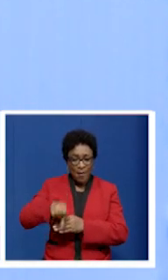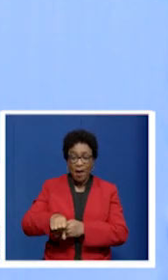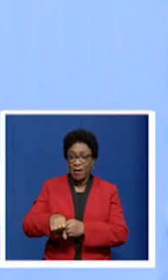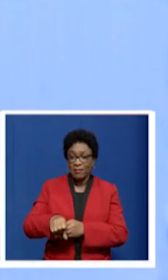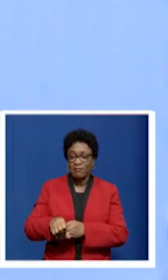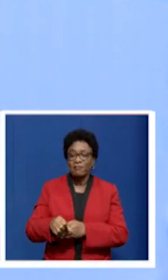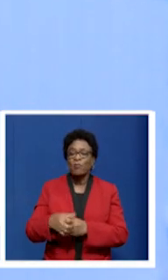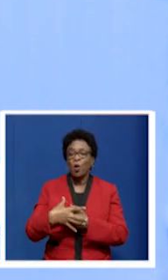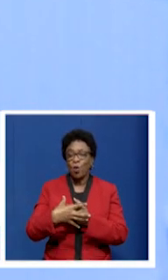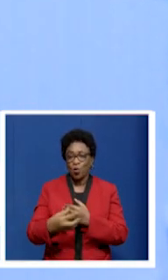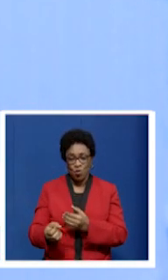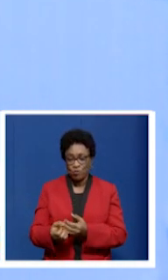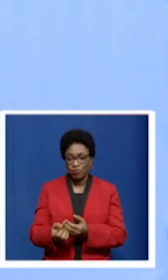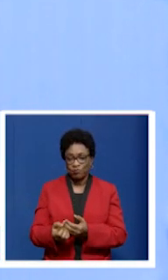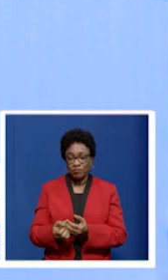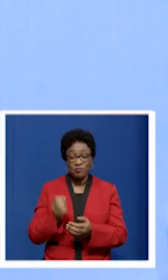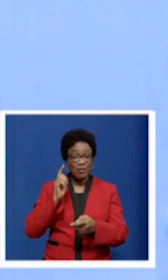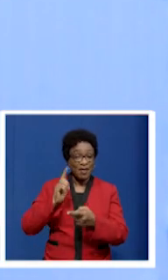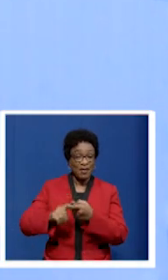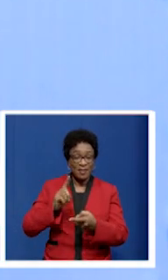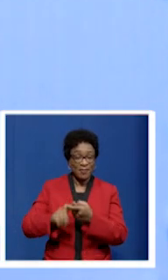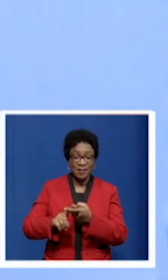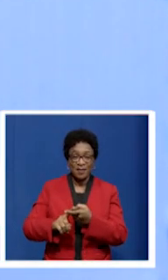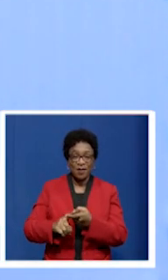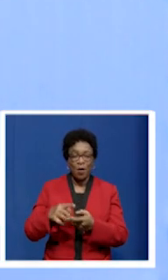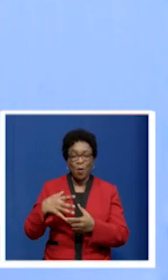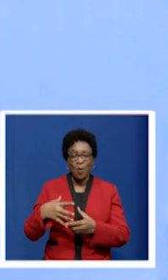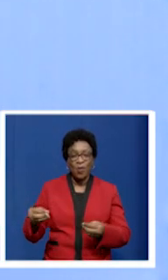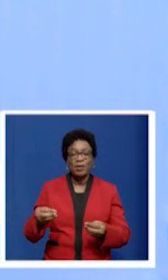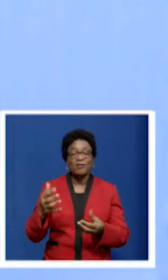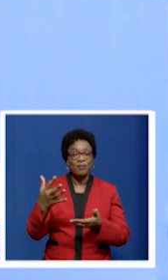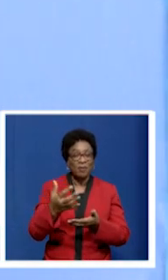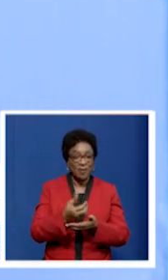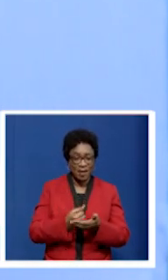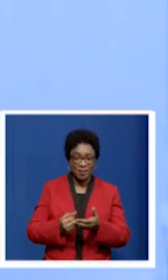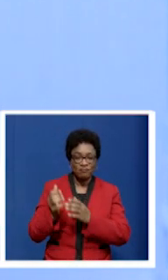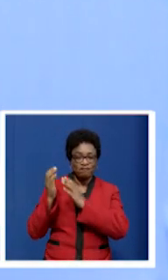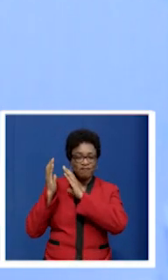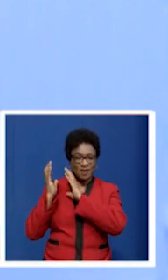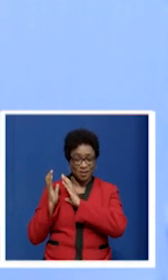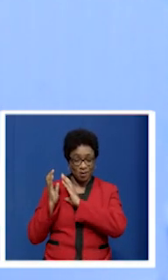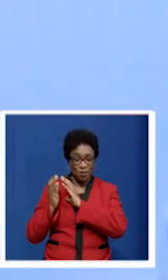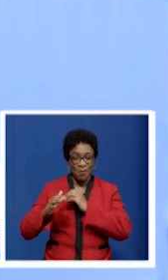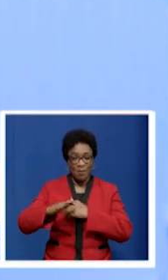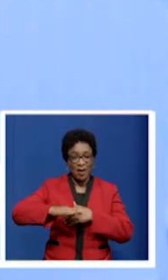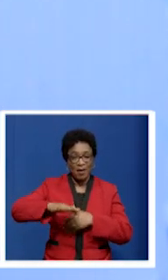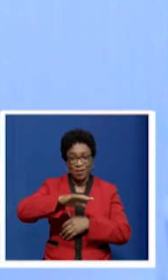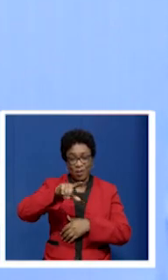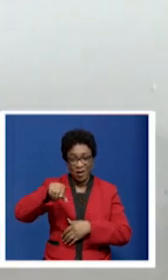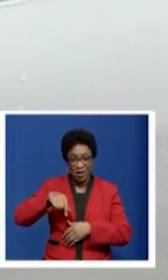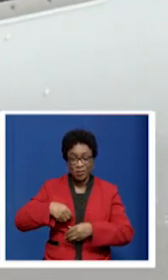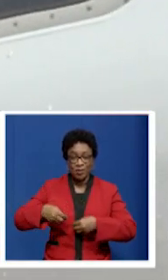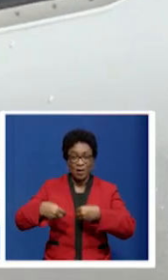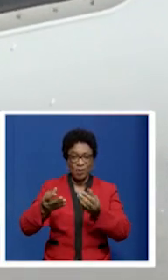huu pamoja Na kudhibiti upotevu Wa mapato kupitia tiketi na mizigo kwenye maeneo yetu ya kufanyia